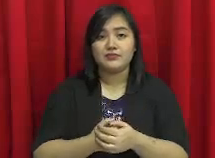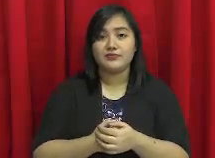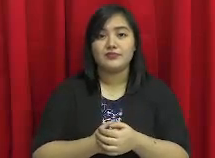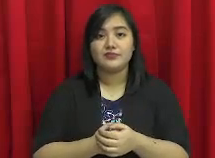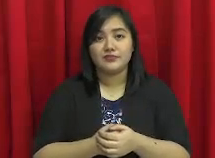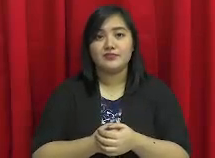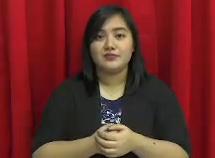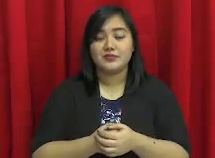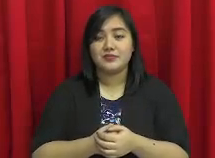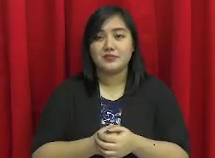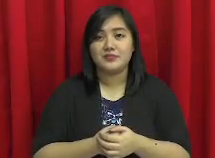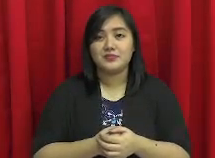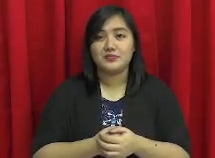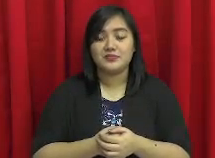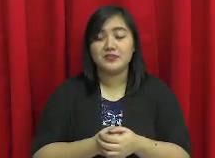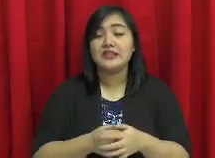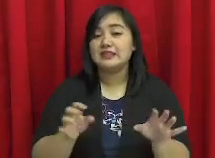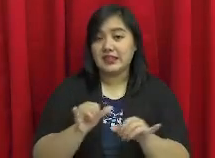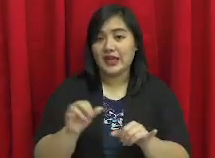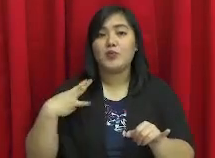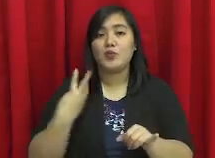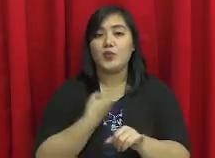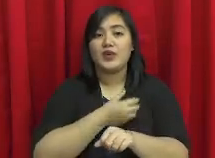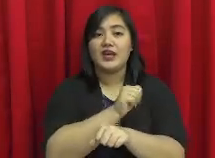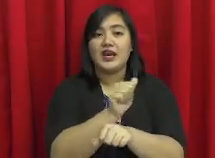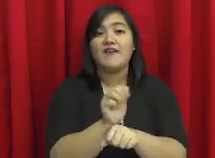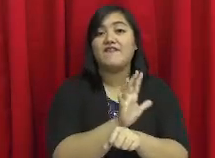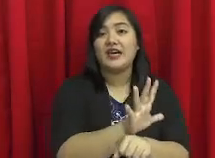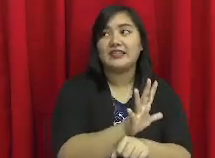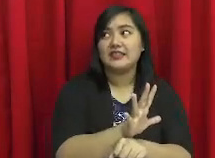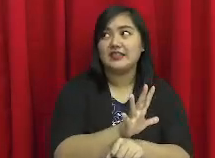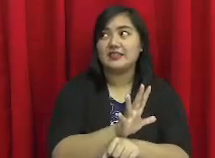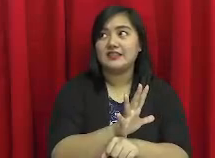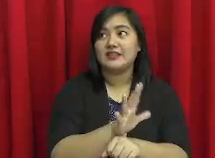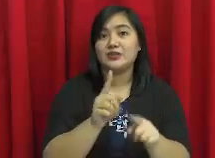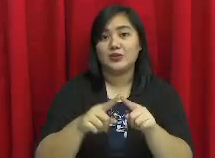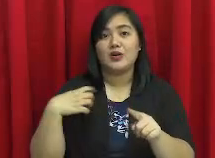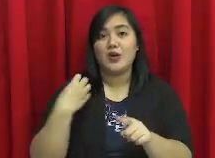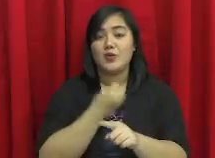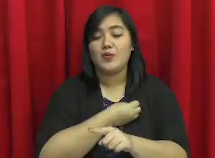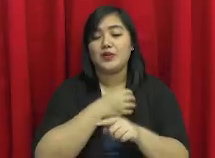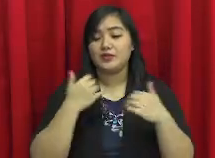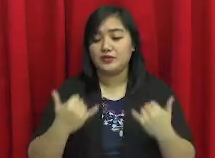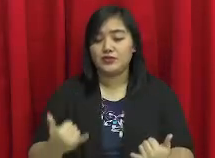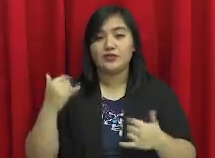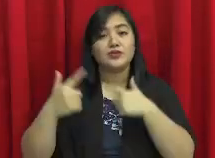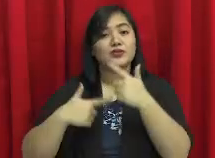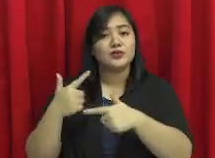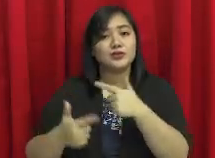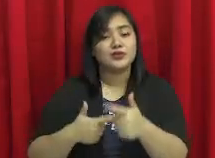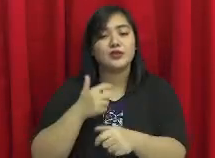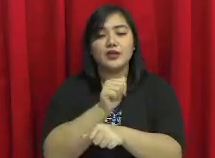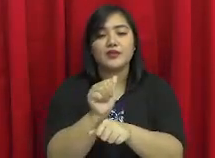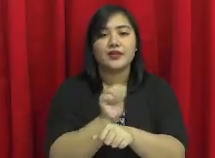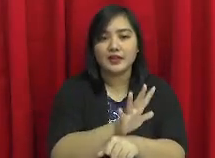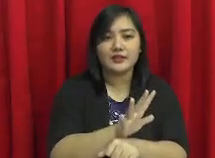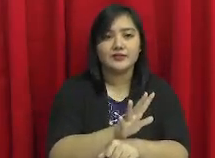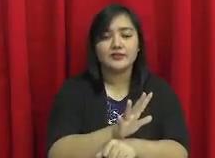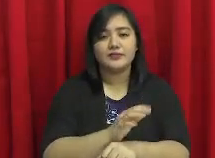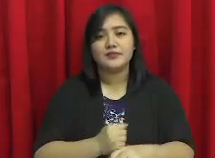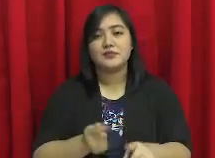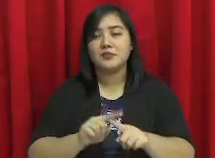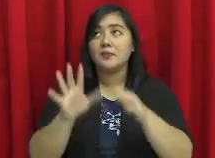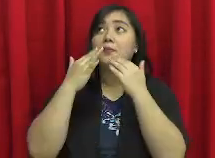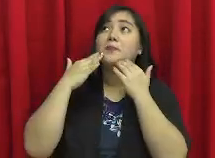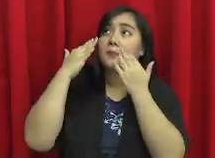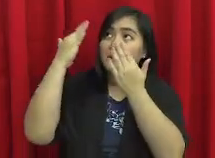tayo. Nakita nyo ba? Kaya ang umabot hanggang sa atin. Ngayon, ang titingnan lang natin dito, yung pattern, biyaya ng Diyos, pinapakita niya